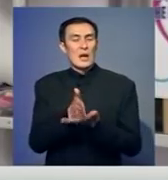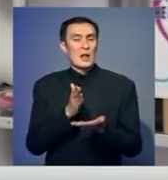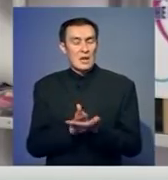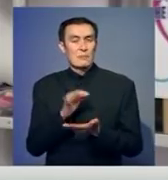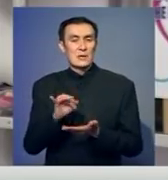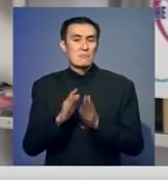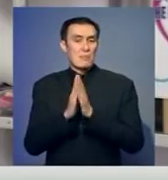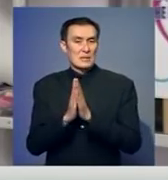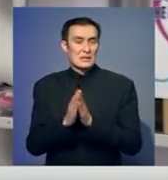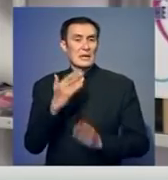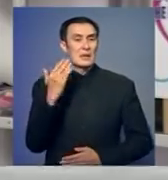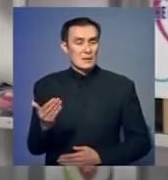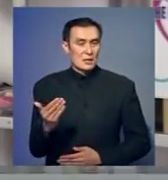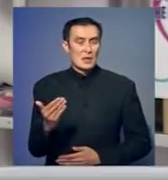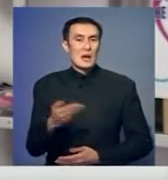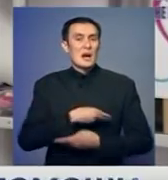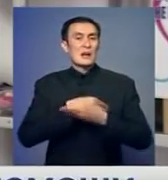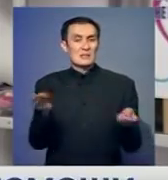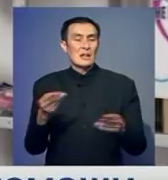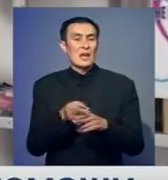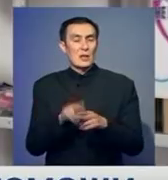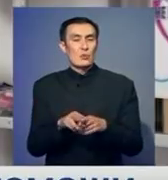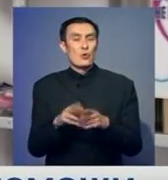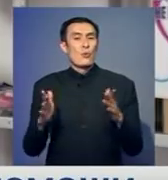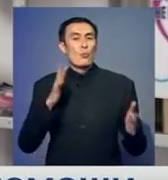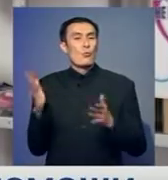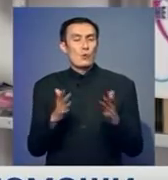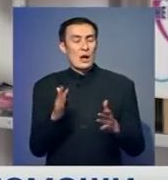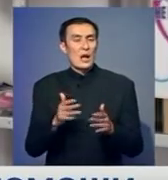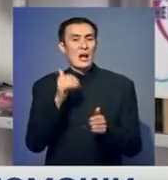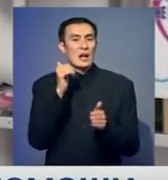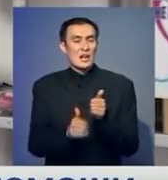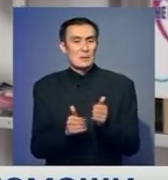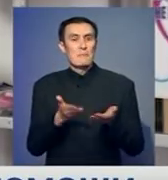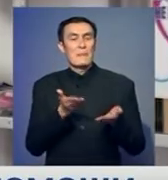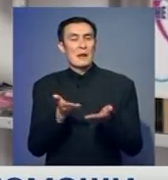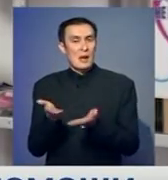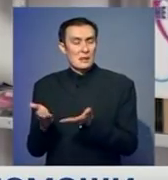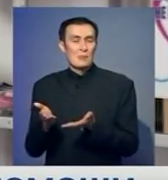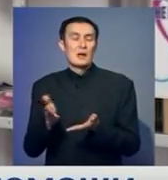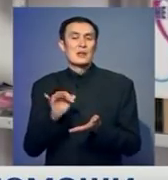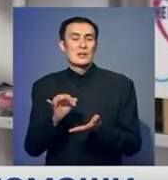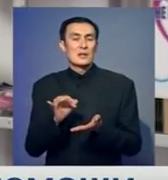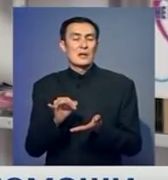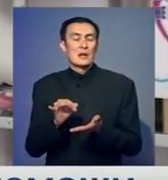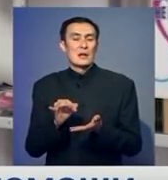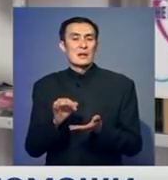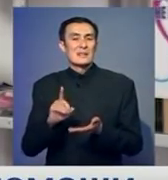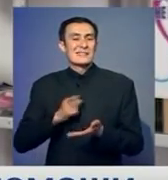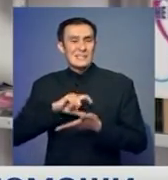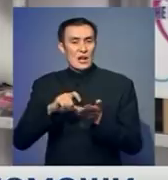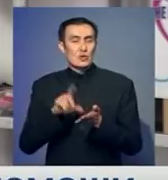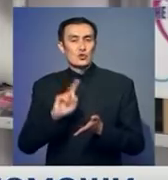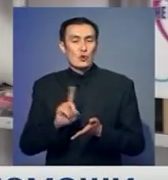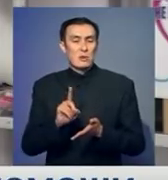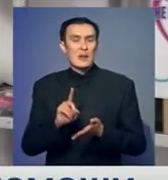и попросили их раздать эту муку по всем пекарням и лепешным цехам, чтобы